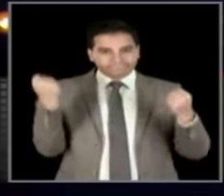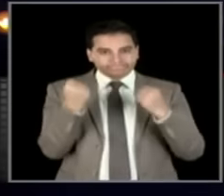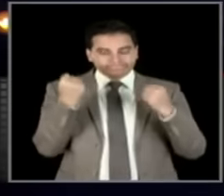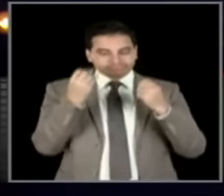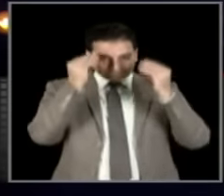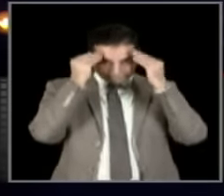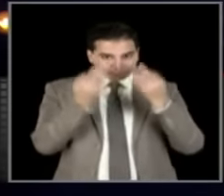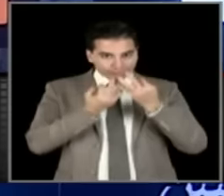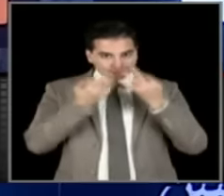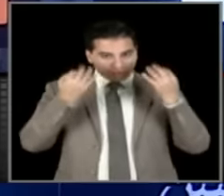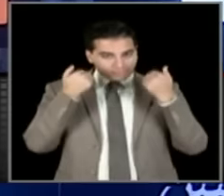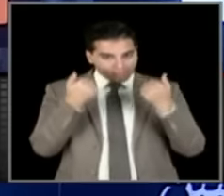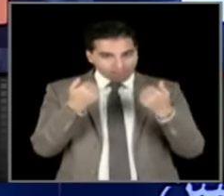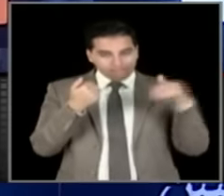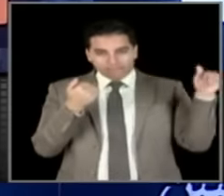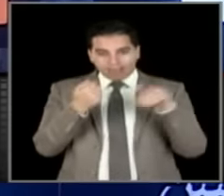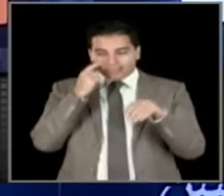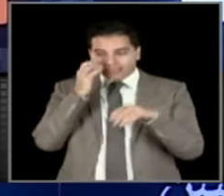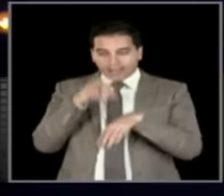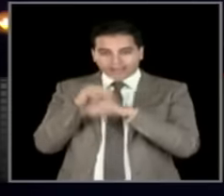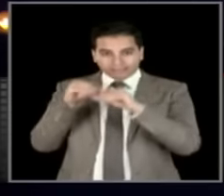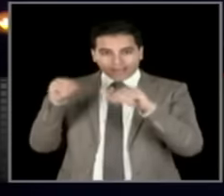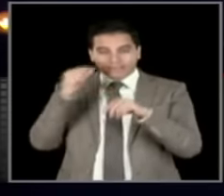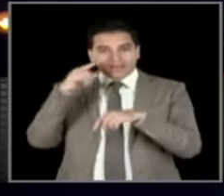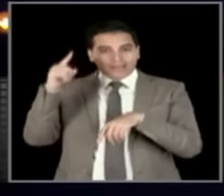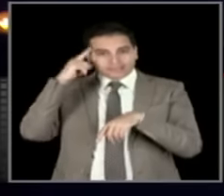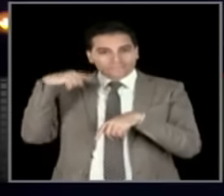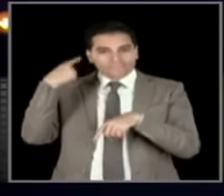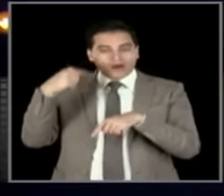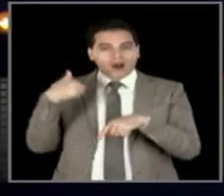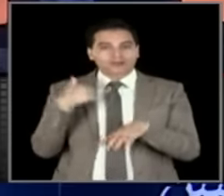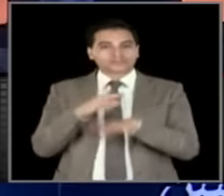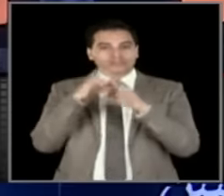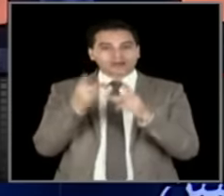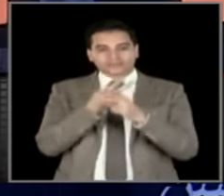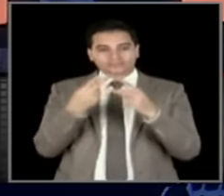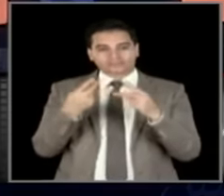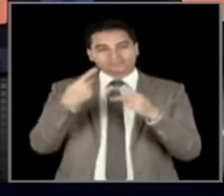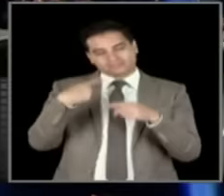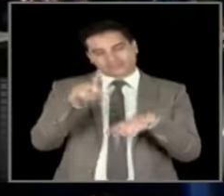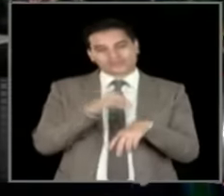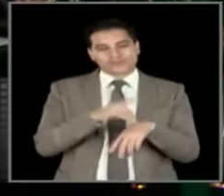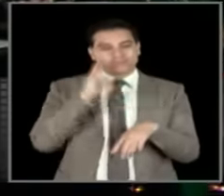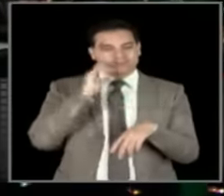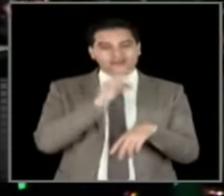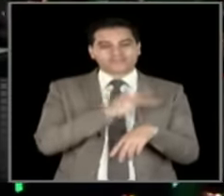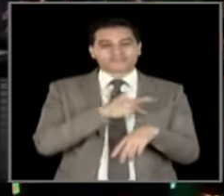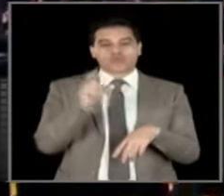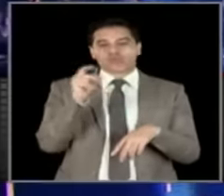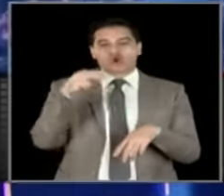اتحولت لعرض من إخراج نعمان عاشور. نعمان عاشور طبعاً. إجابة صحيحة.